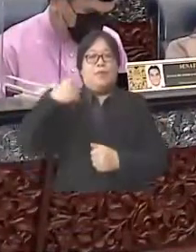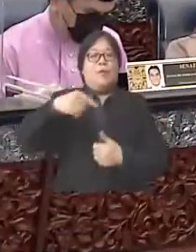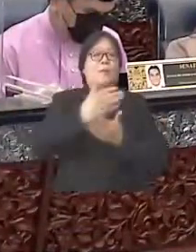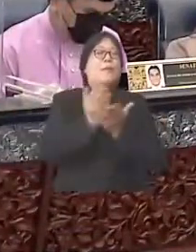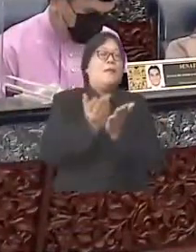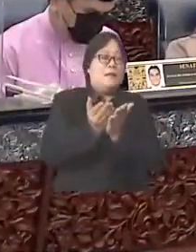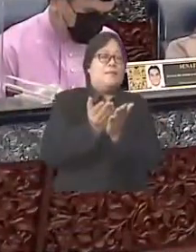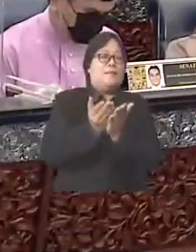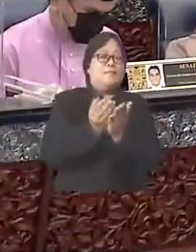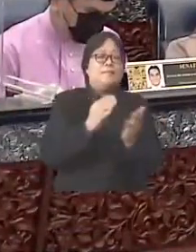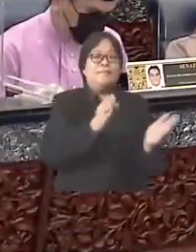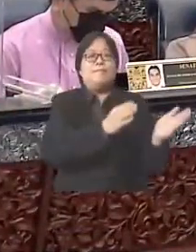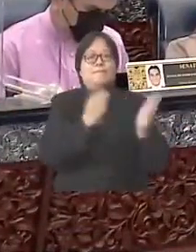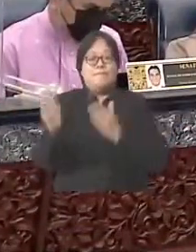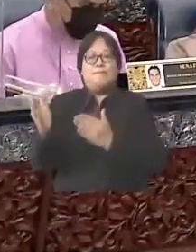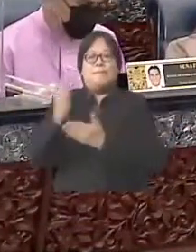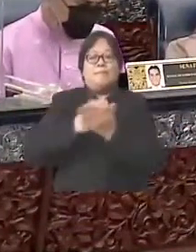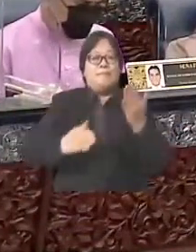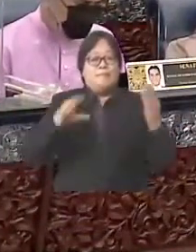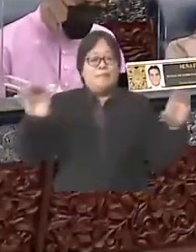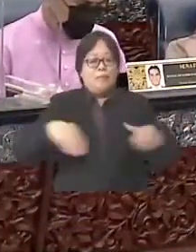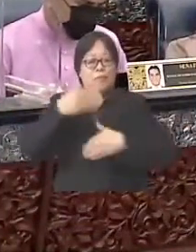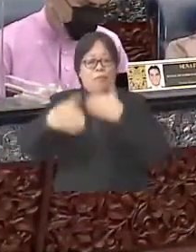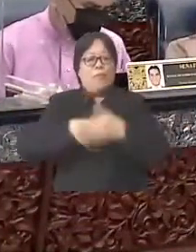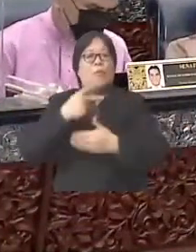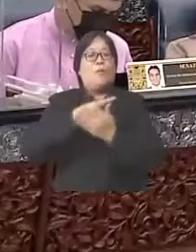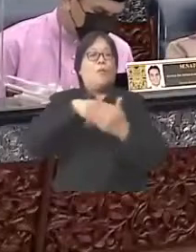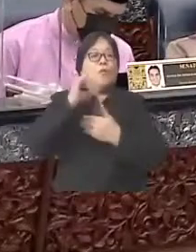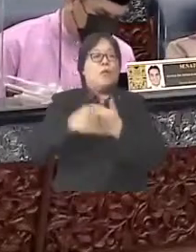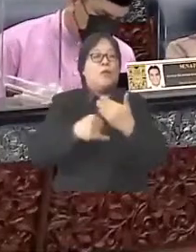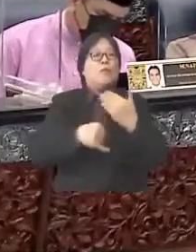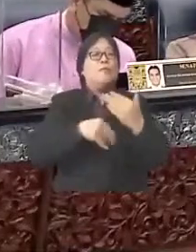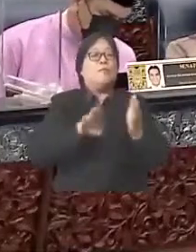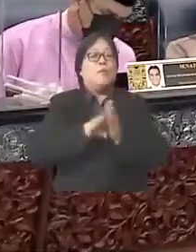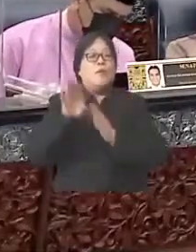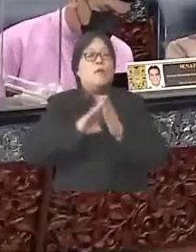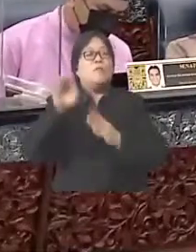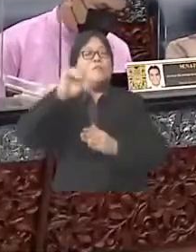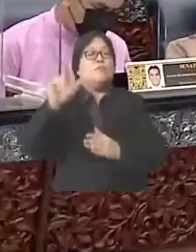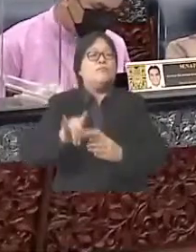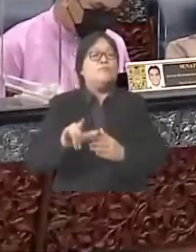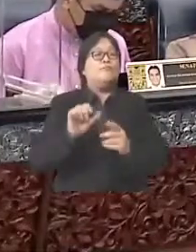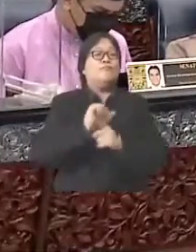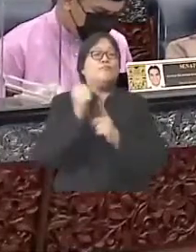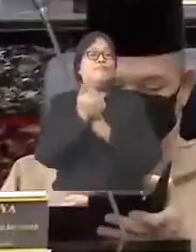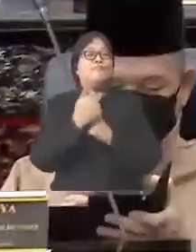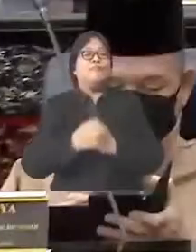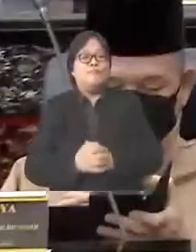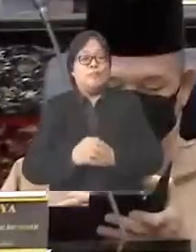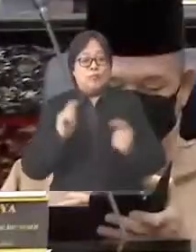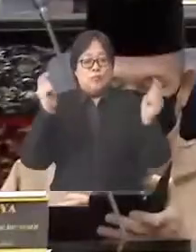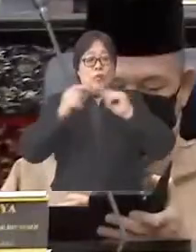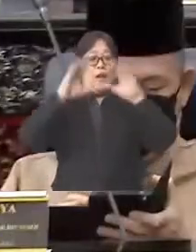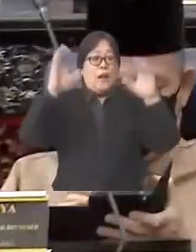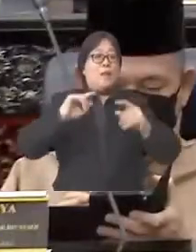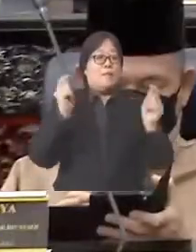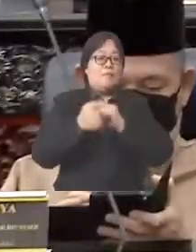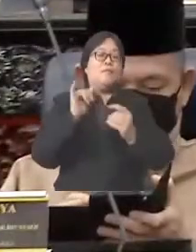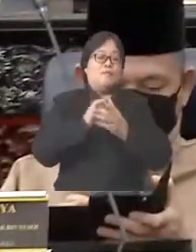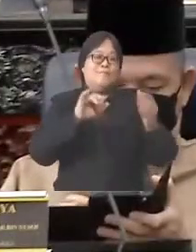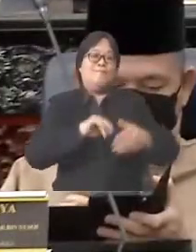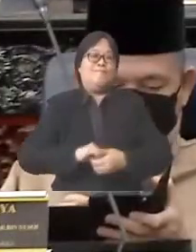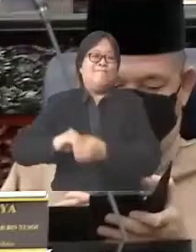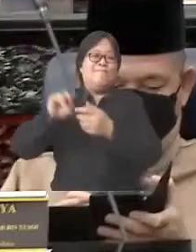Green budgeting bagi beralih kearah pelaksanaan proyek dan program pembangunan bersifat mesra lab Hai perubahan iklim merupakan isu